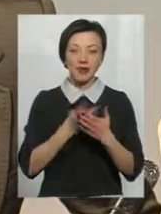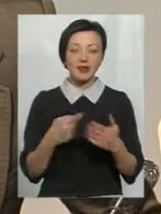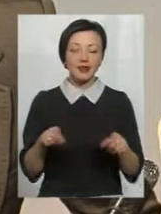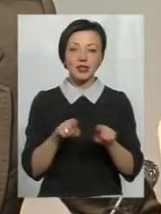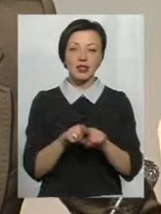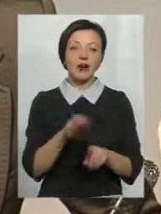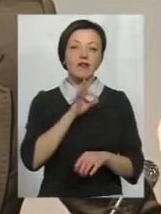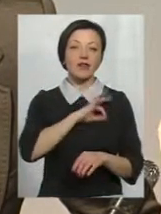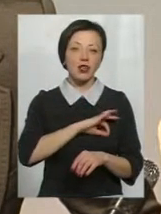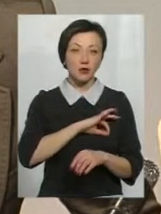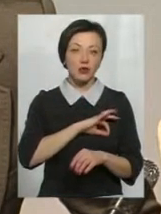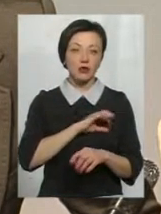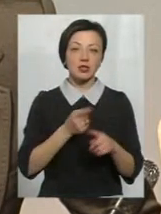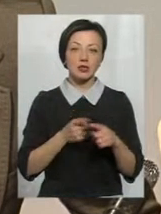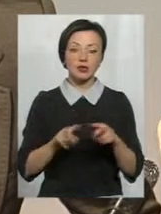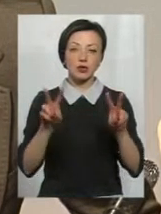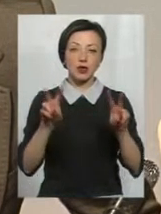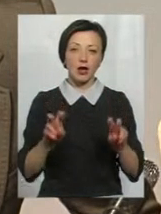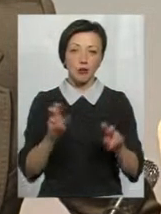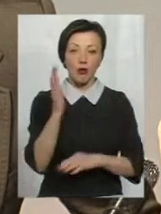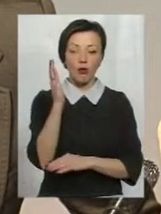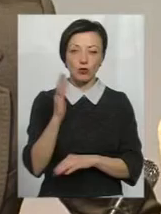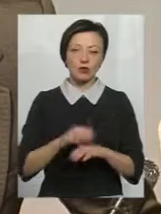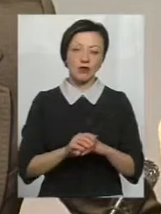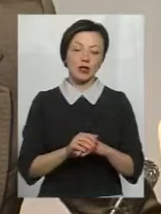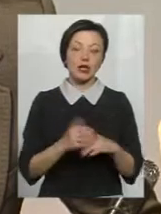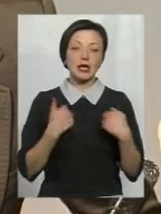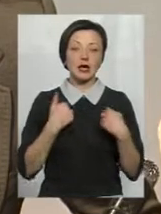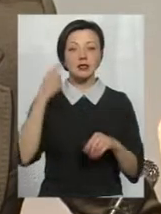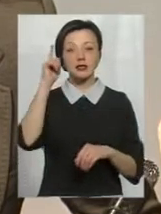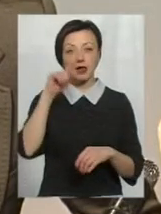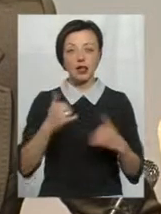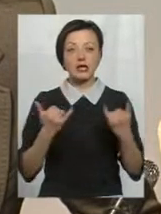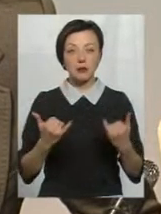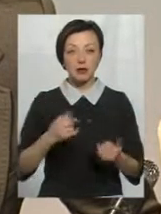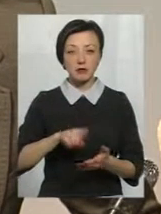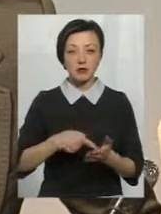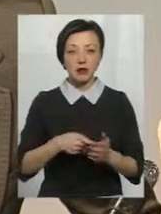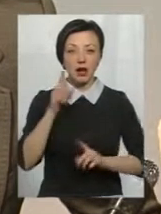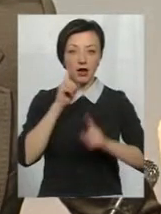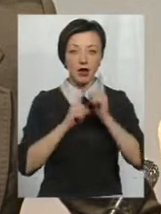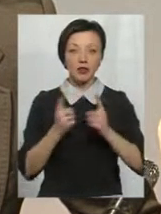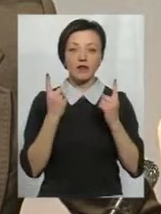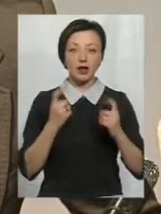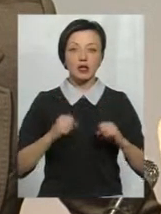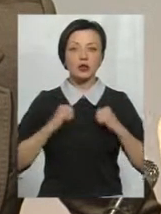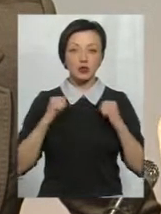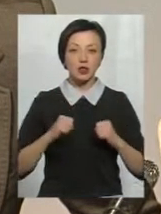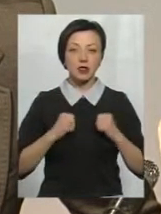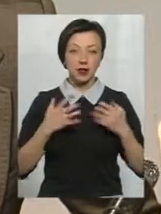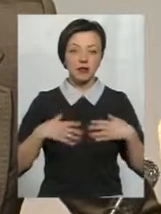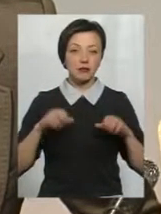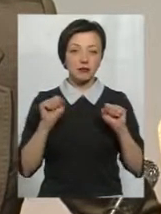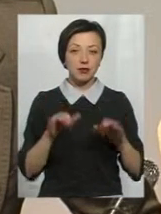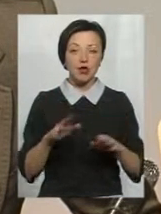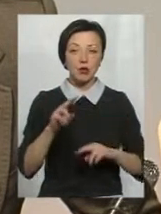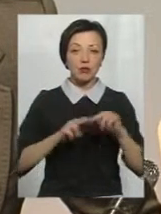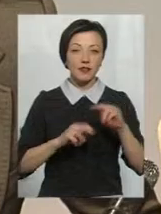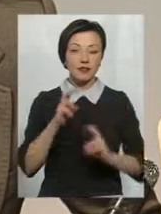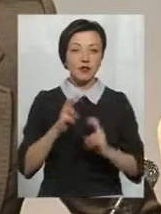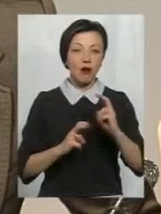їм вигідно за цю тему голосувати. Я знаю, що теперішня міська рада, ну, великі зусилля на це покладає, але на